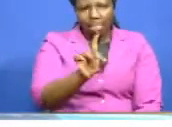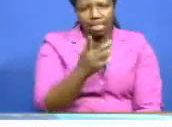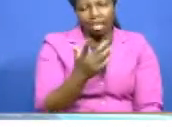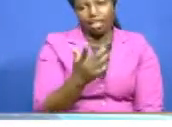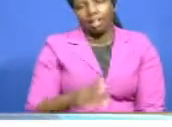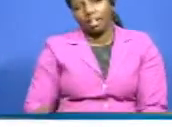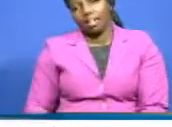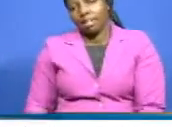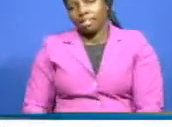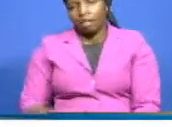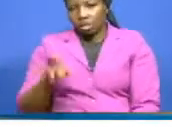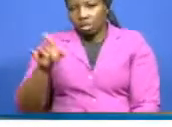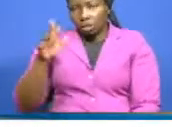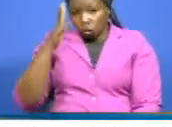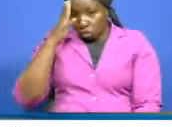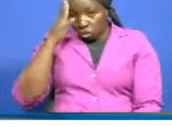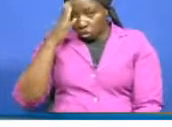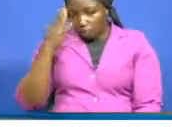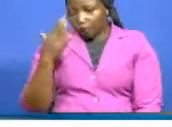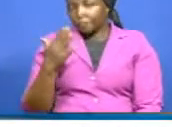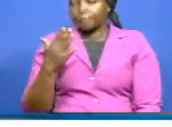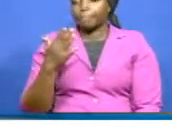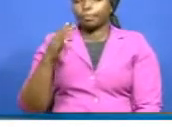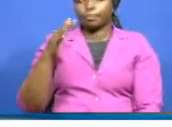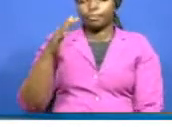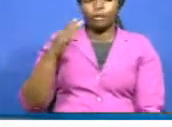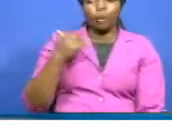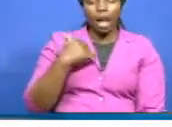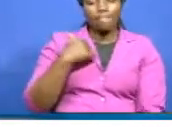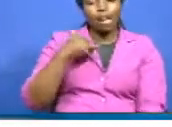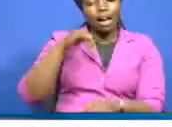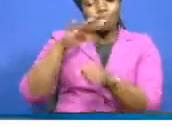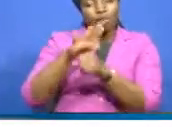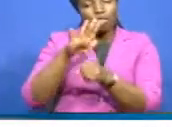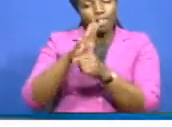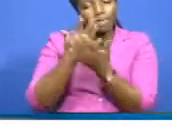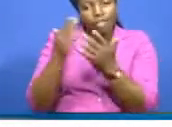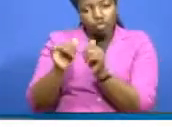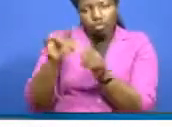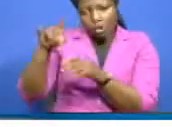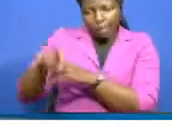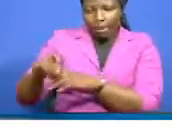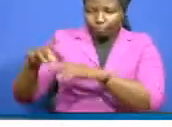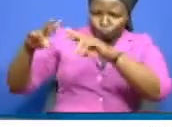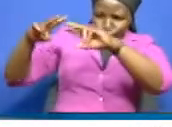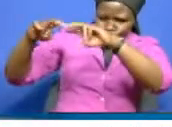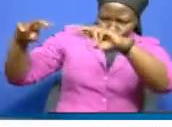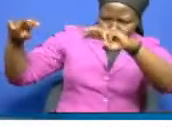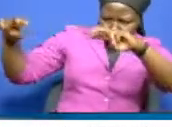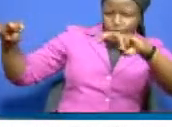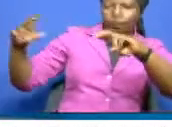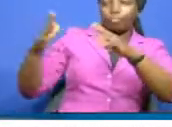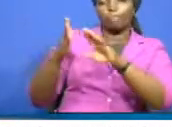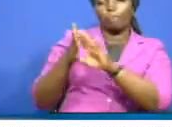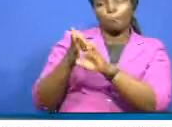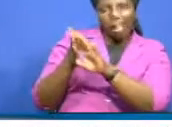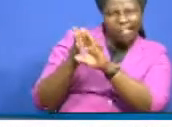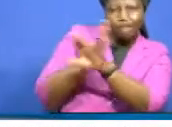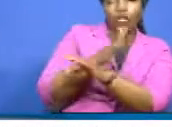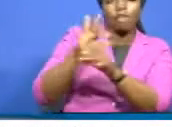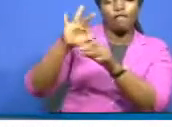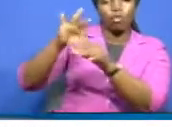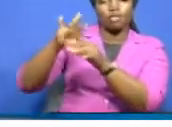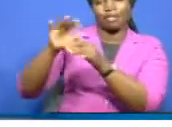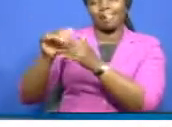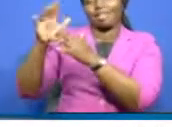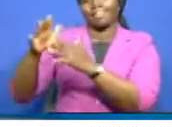Unajua Nancy, kuna mambo mengi ambayo unafaa uangalie kabla uchague kiongozi. Unaweza mchagua